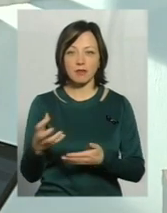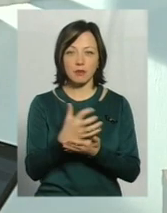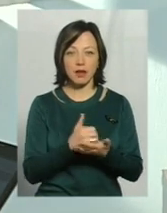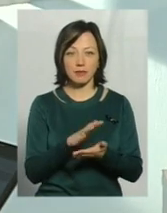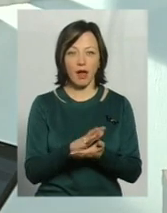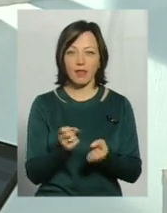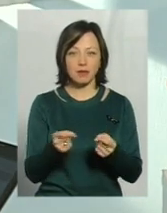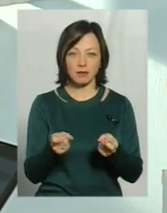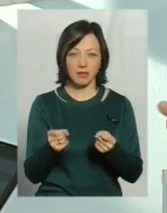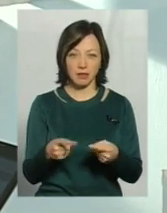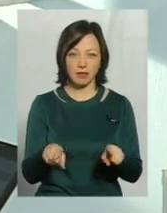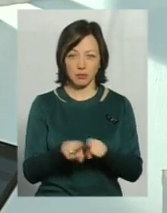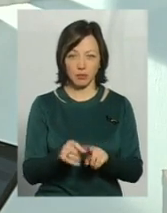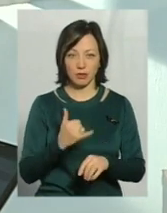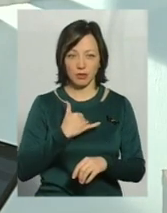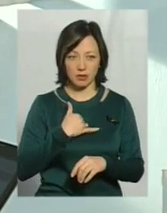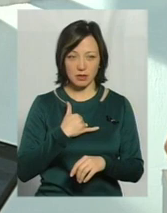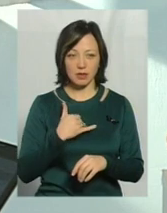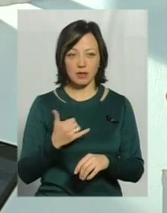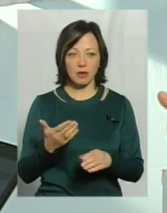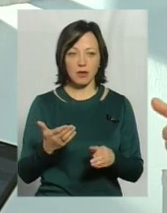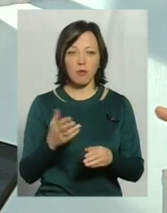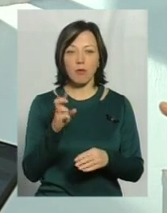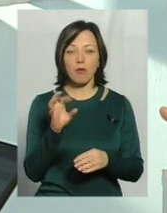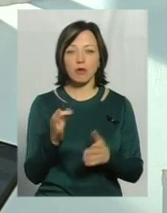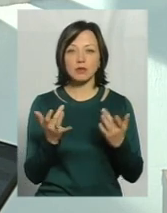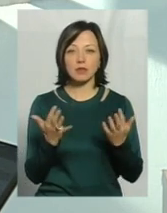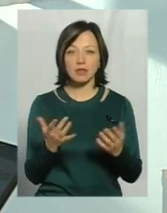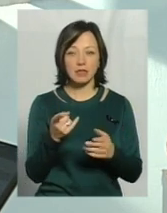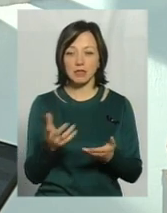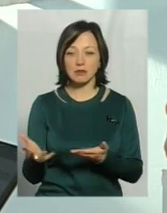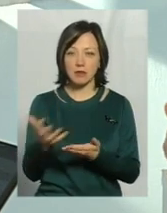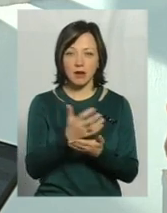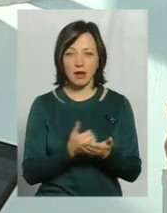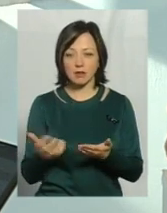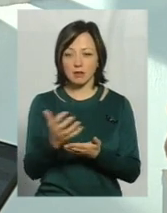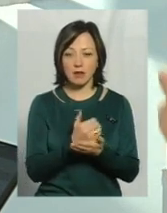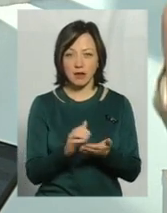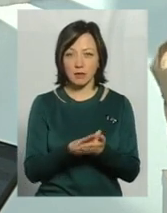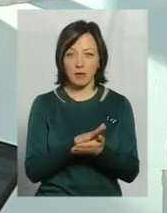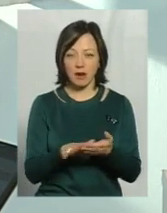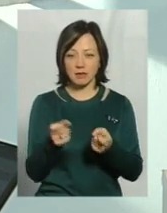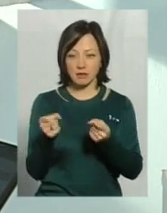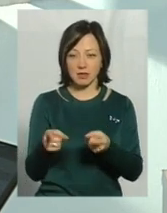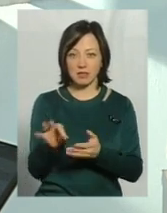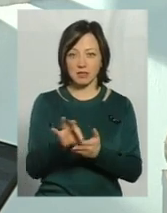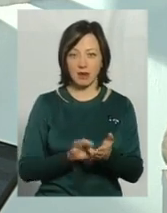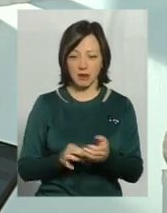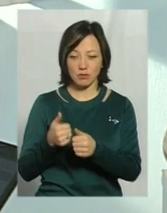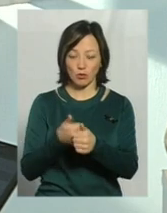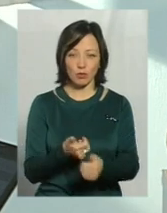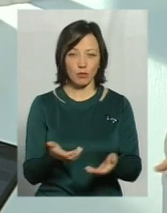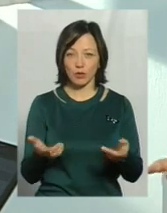а не смітити. Так само у нас. Бо скільки ти не збираєш його, якщо сміття тобі зразу за тобою,